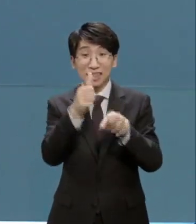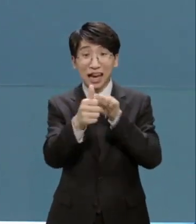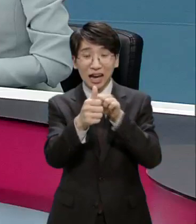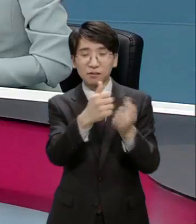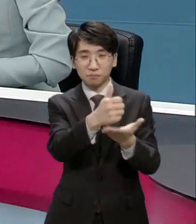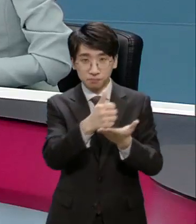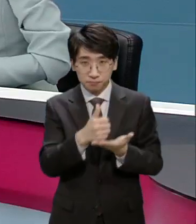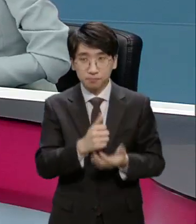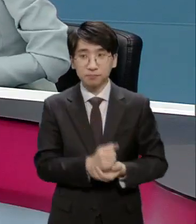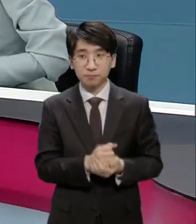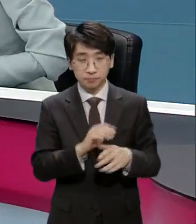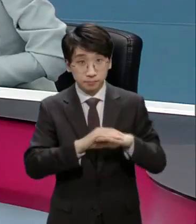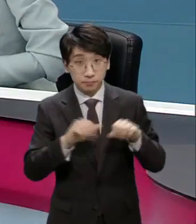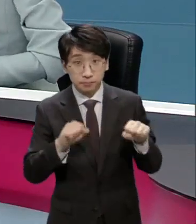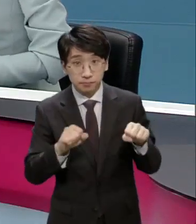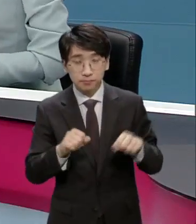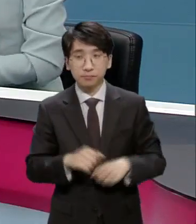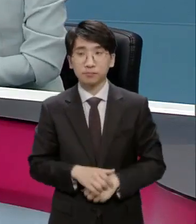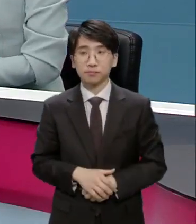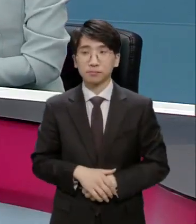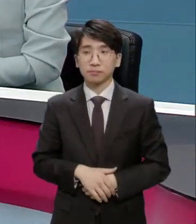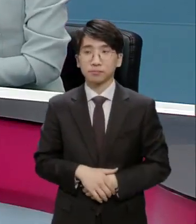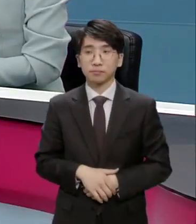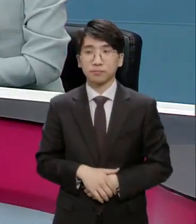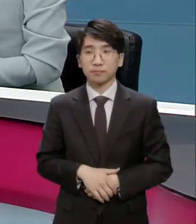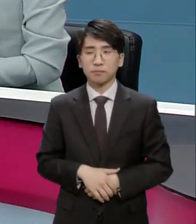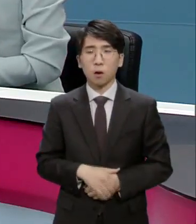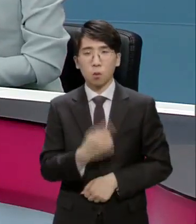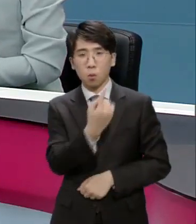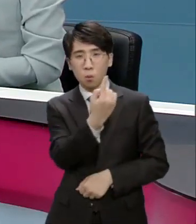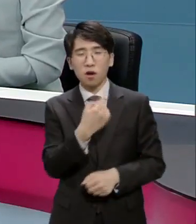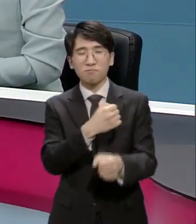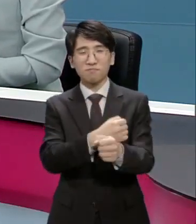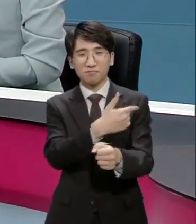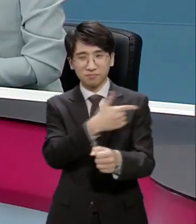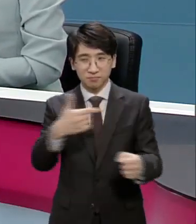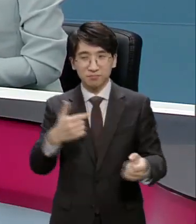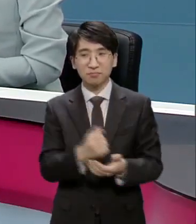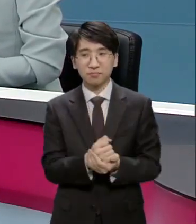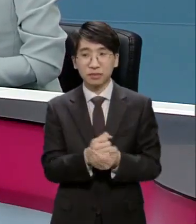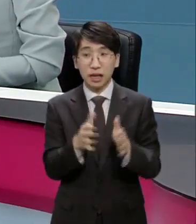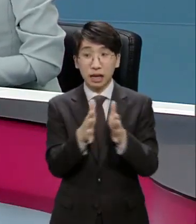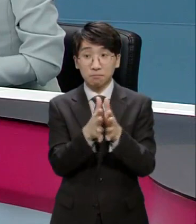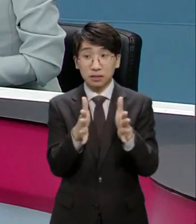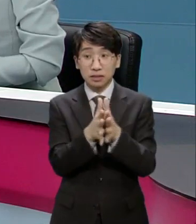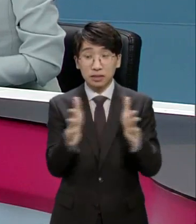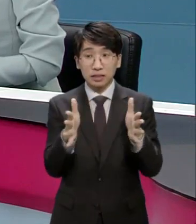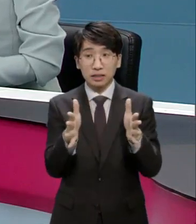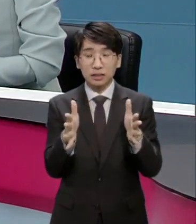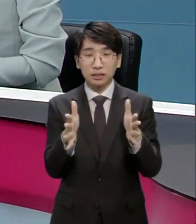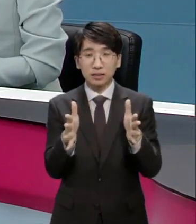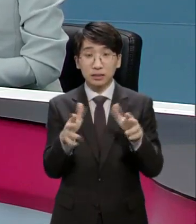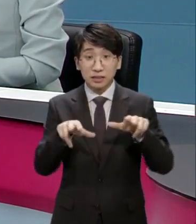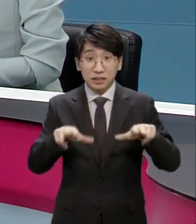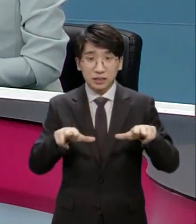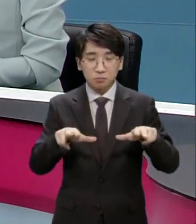모셨습니다. 네, 안녕하세요. 안녕하세요. 네, 먼 걸음까지 해주셨는데 우선 이 아파트 경비 노동자